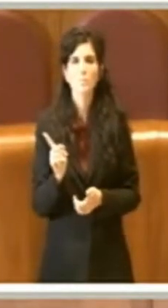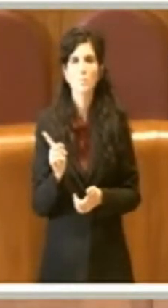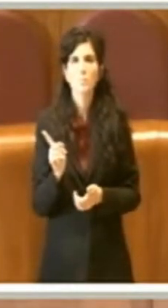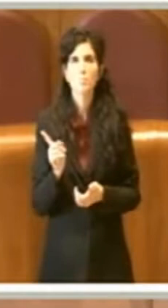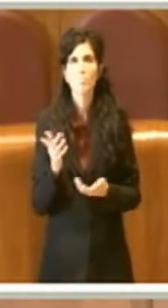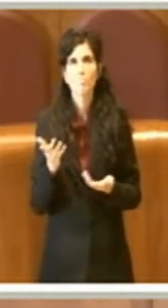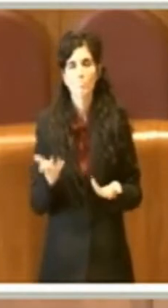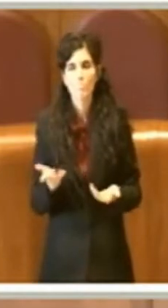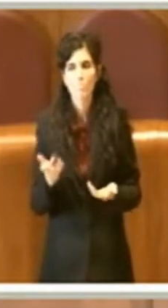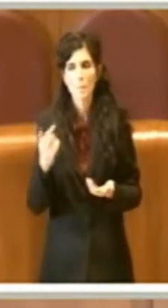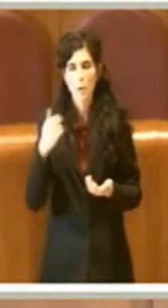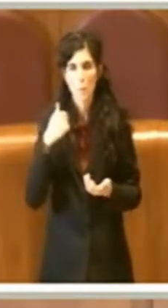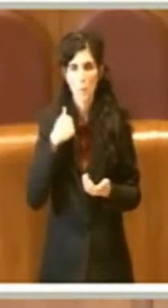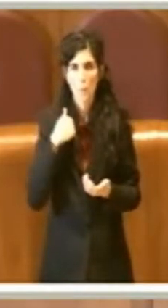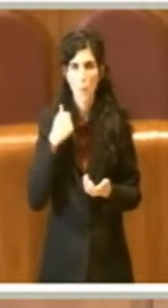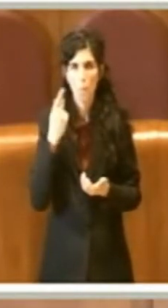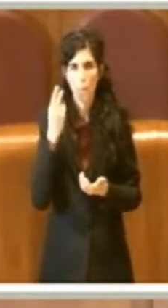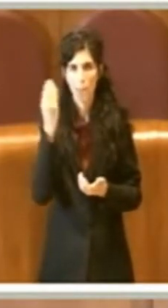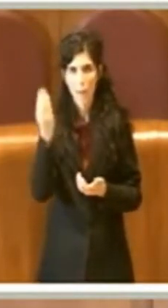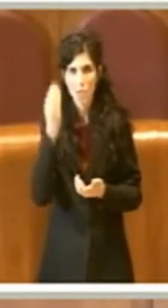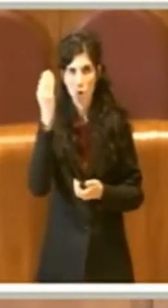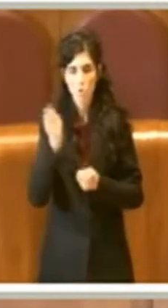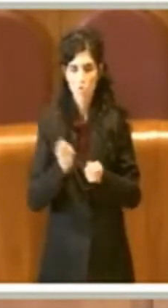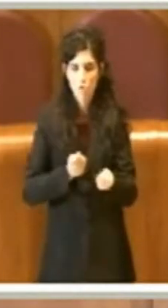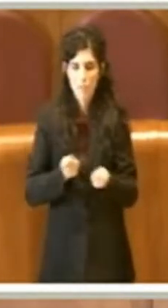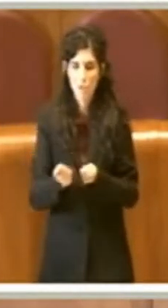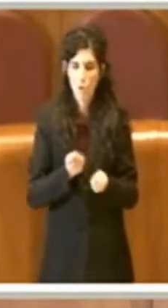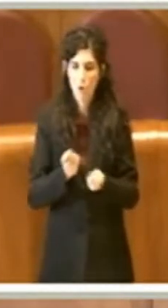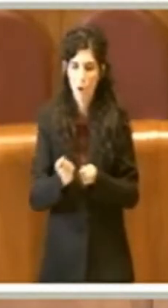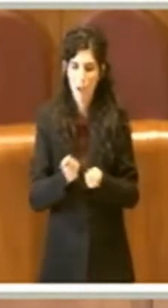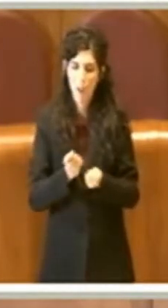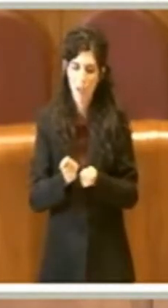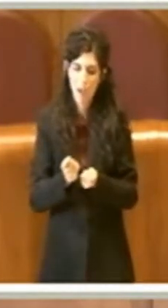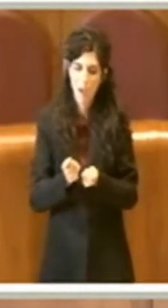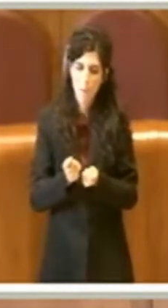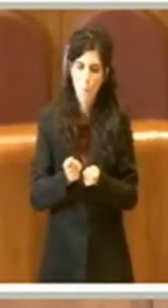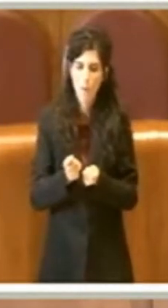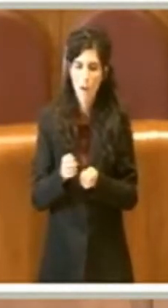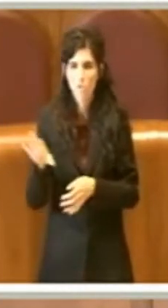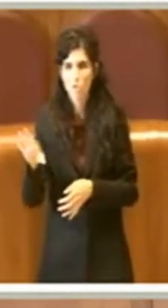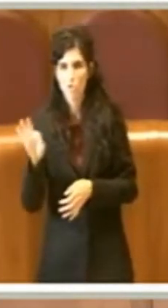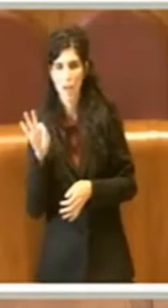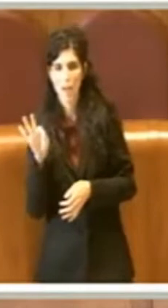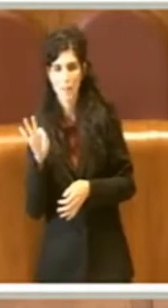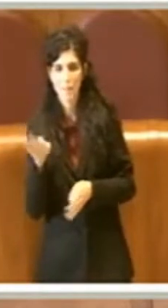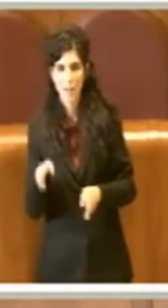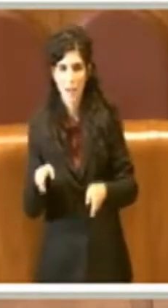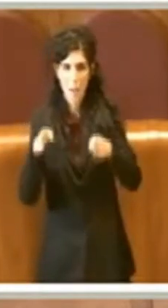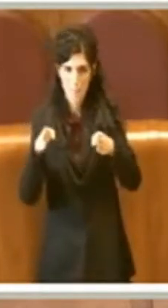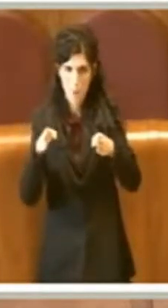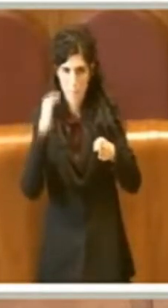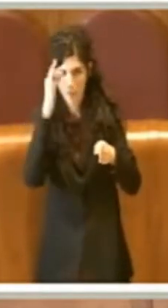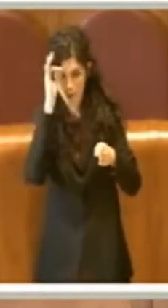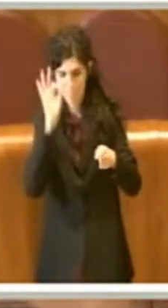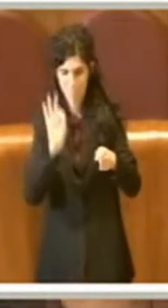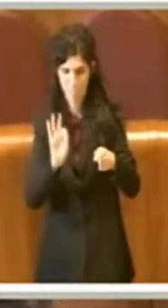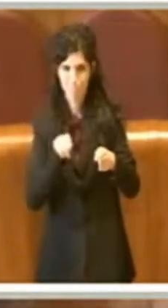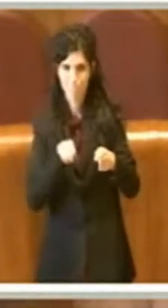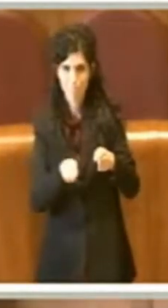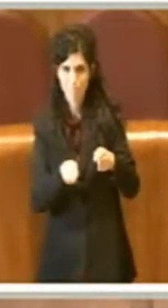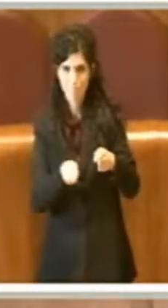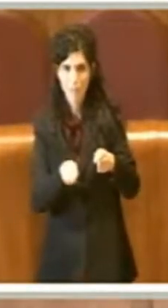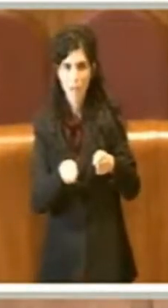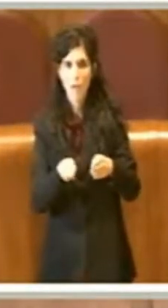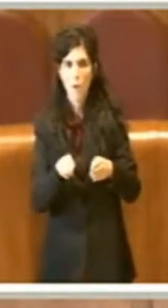dal punto di vista gestionale sia dal punto di vista della scelta appunto dell'immobile su cui appunto porre in essere